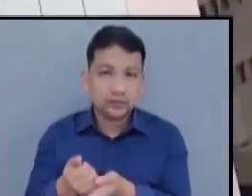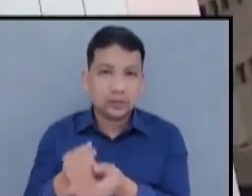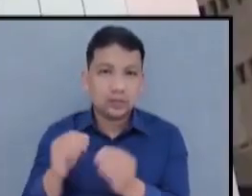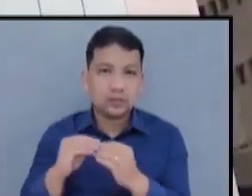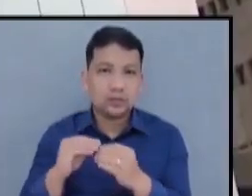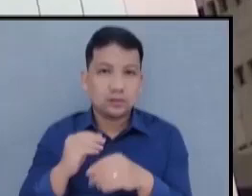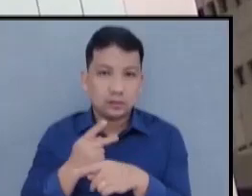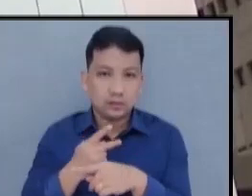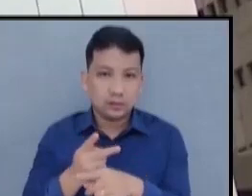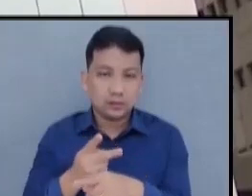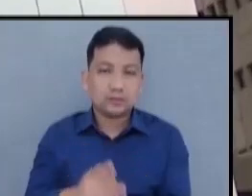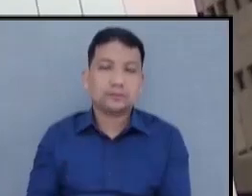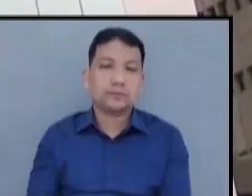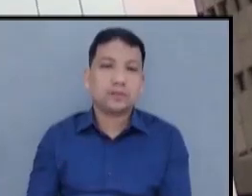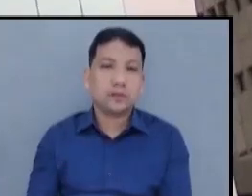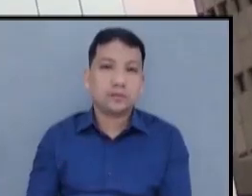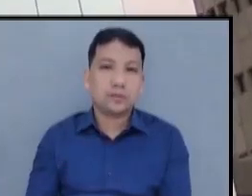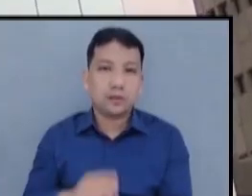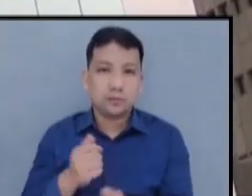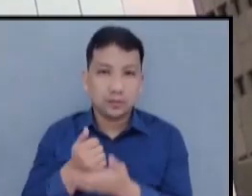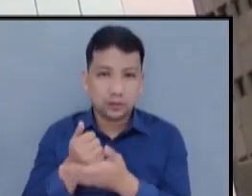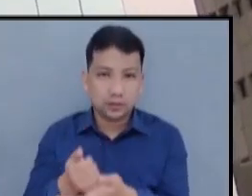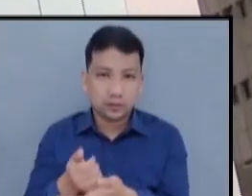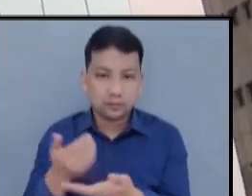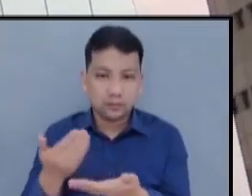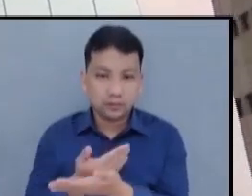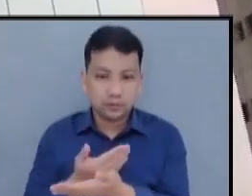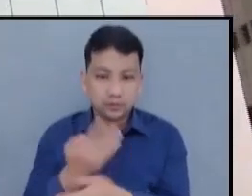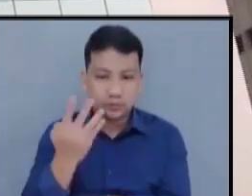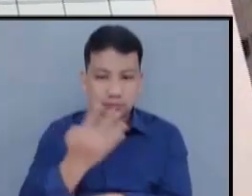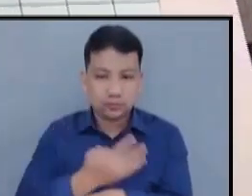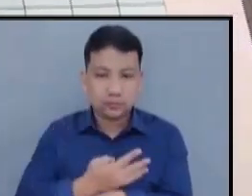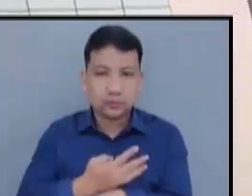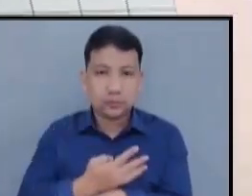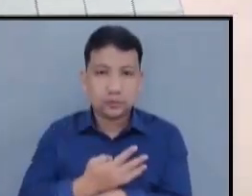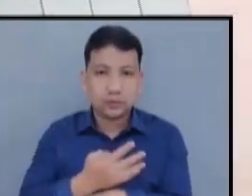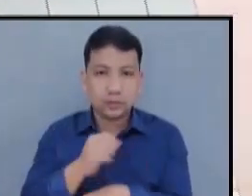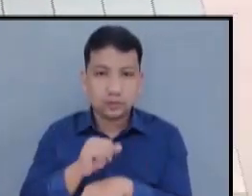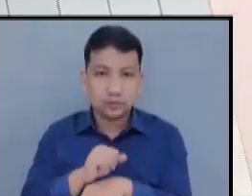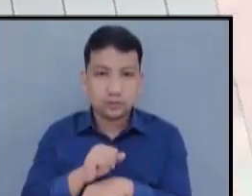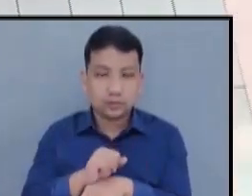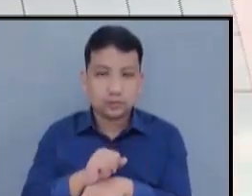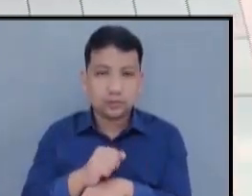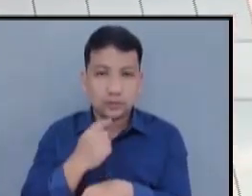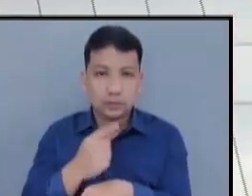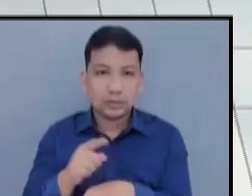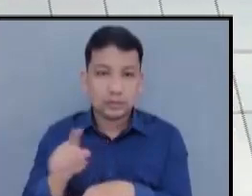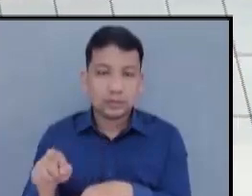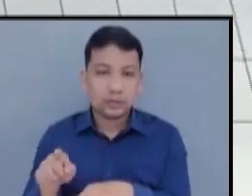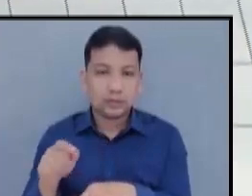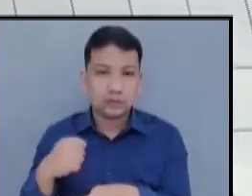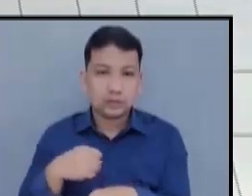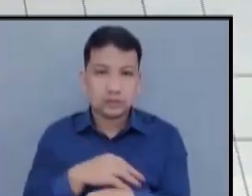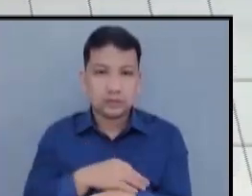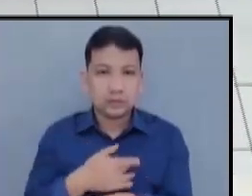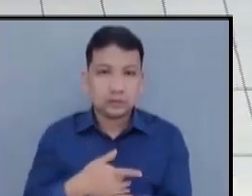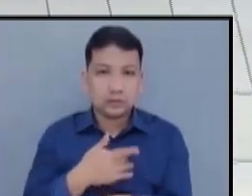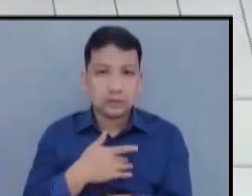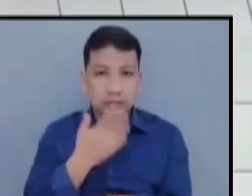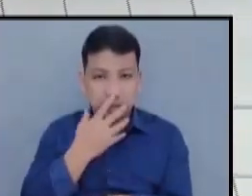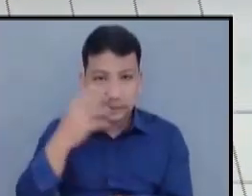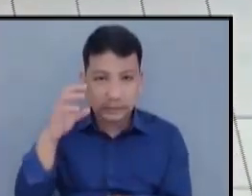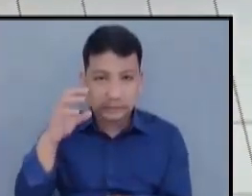produktibo. Makatutulong din ang bagong 4-day work week scheme para makaiwas sa mga empleyado sa nararanasang mainit na